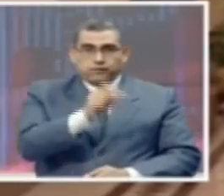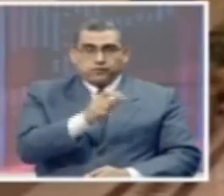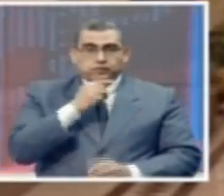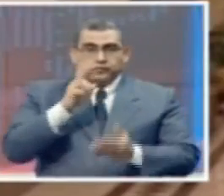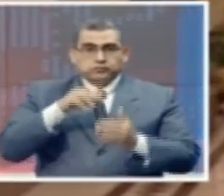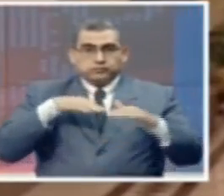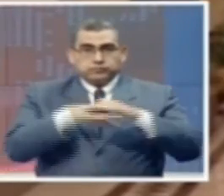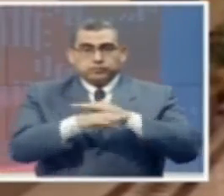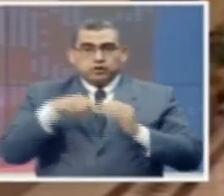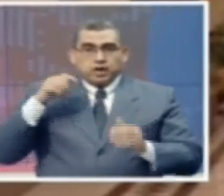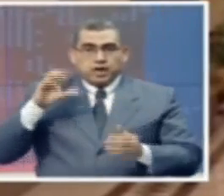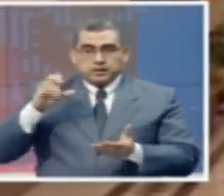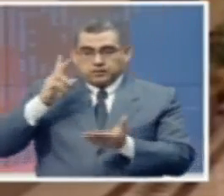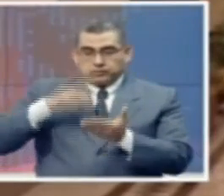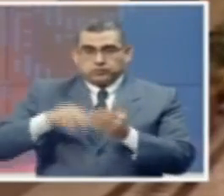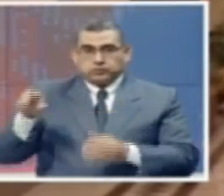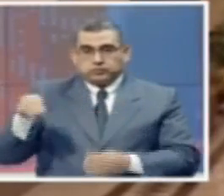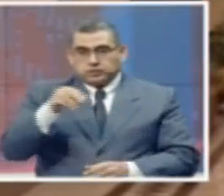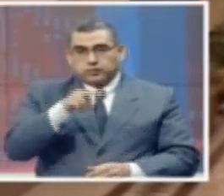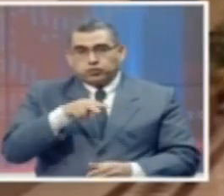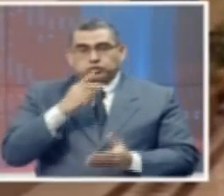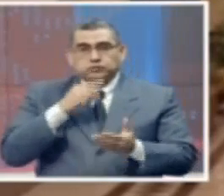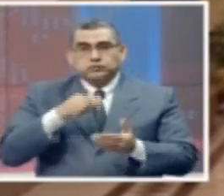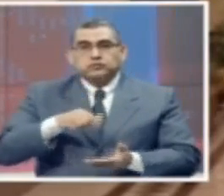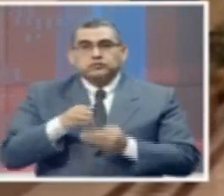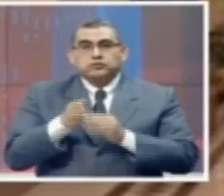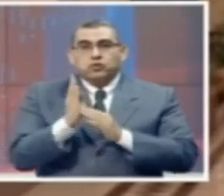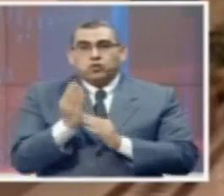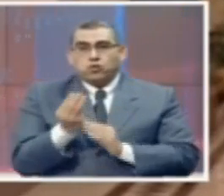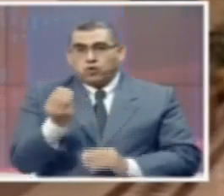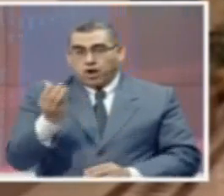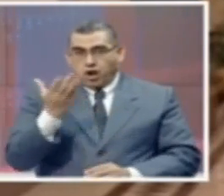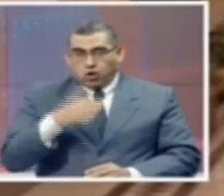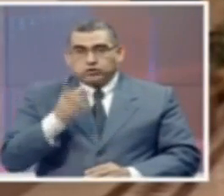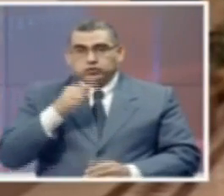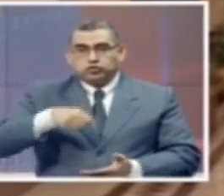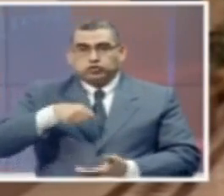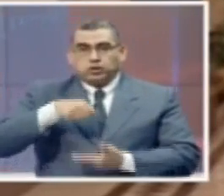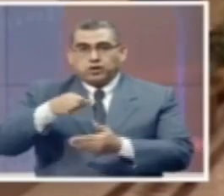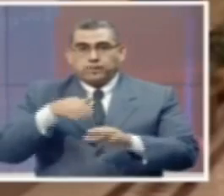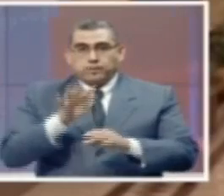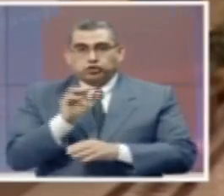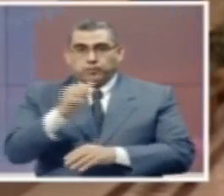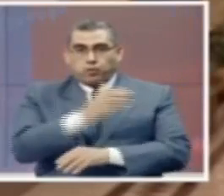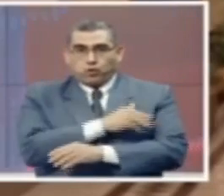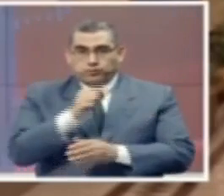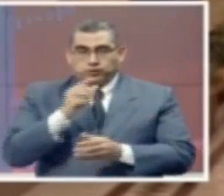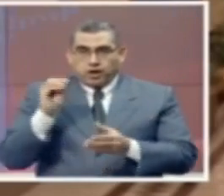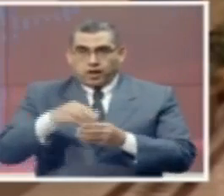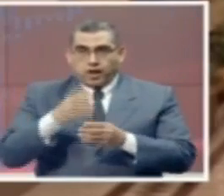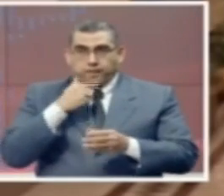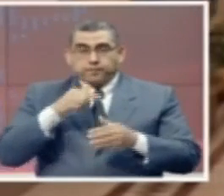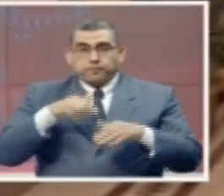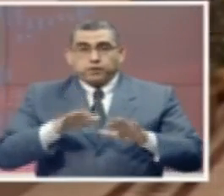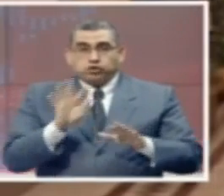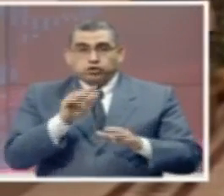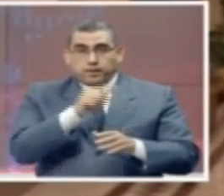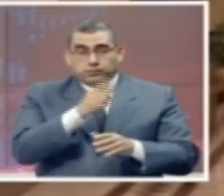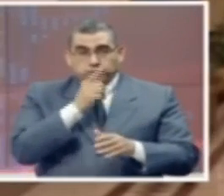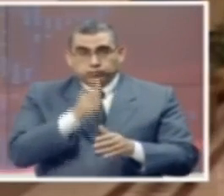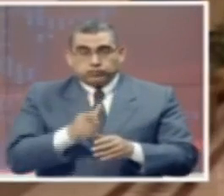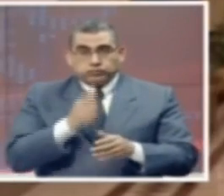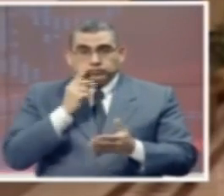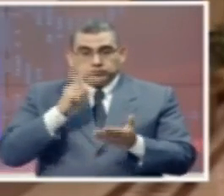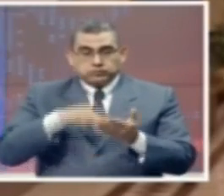المعينين من قبل رئيس الجمهورية يتسلمون اليوم كرنيات العضوية والحقائب البرلمانية. وعلى ذلك فإن الأمانة العامة لمجلس النواب